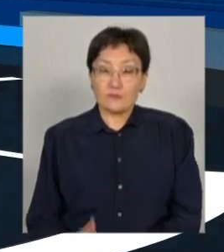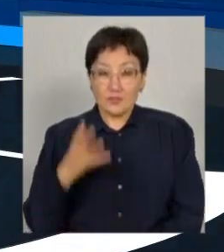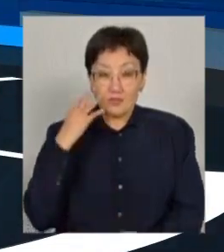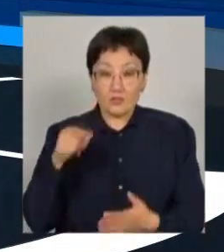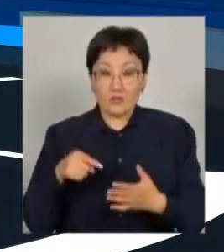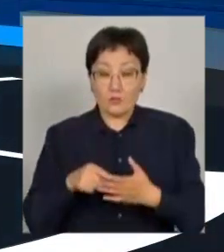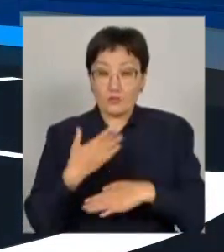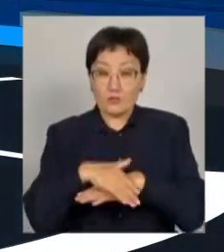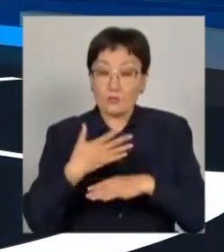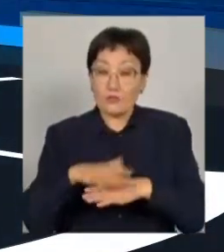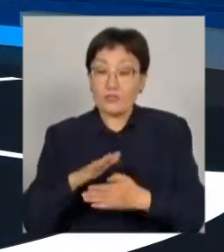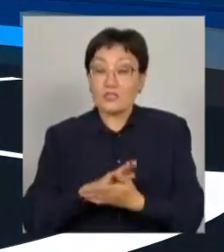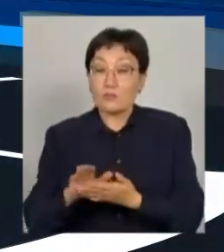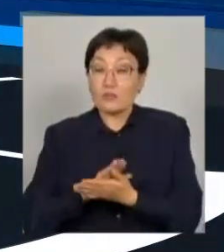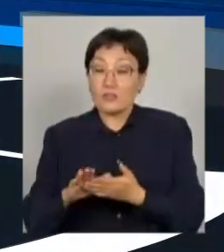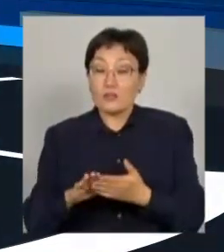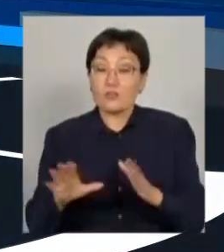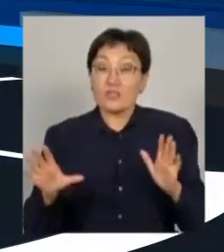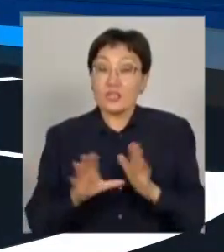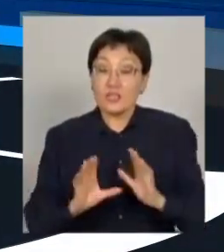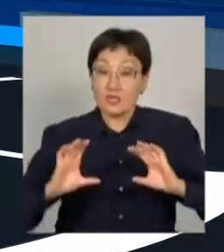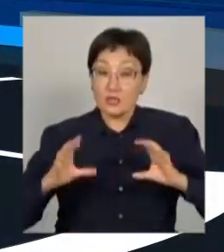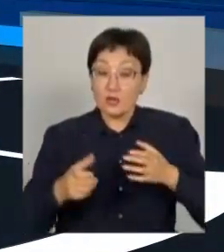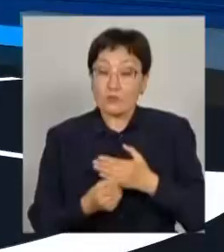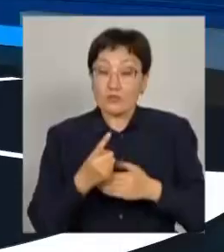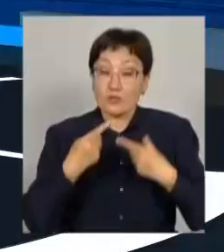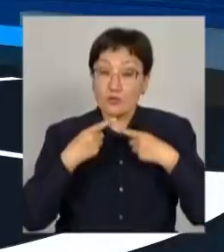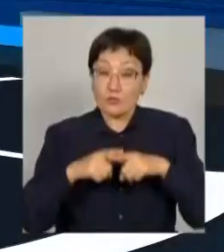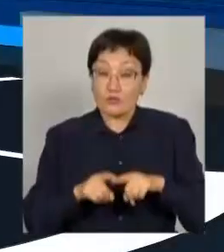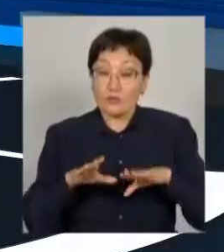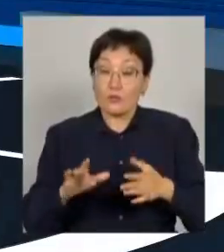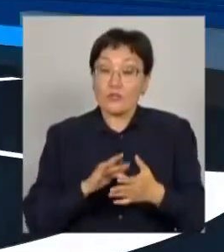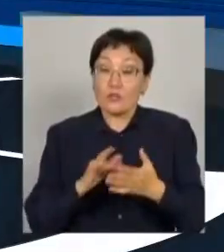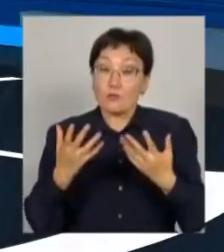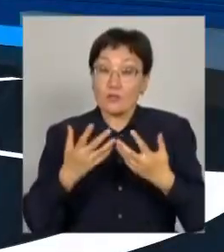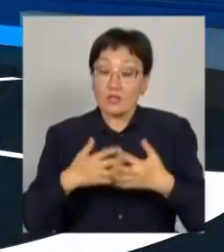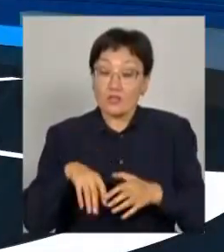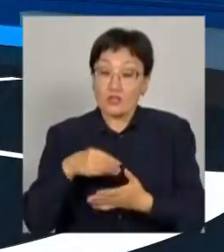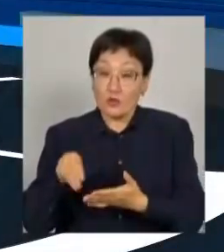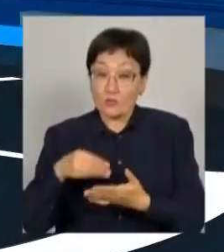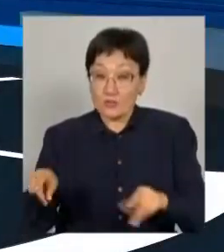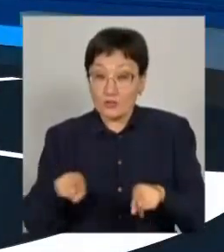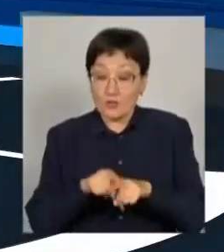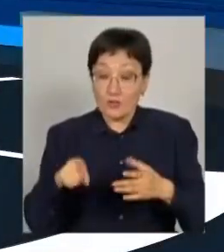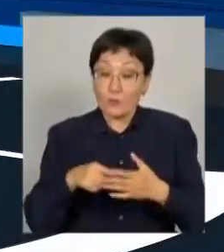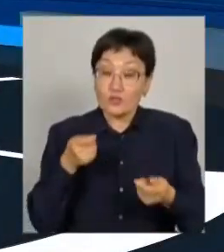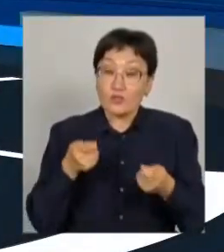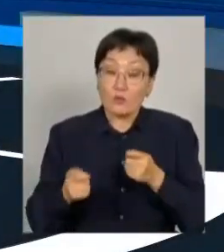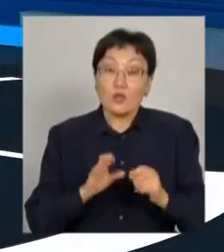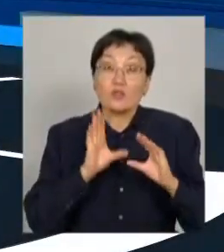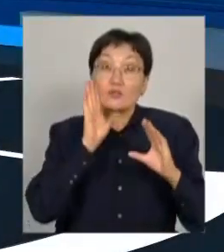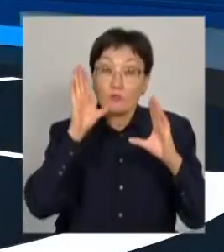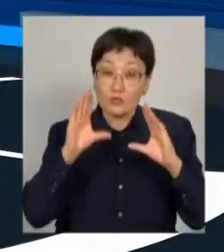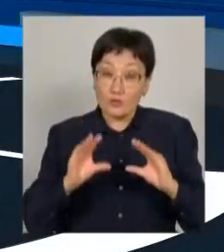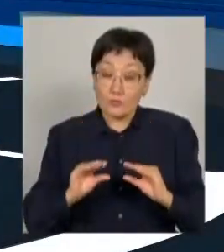Алматыда көше тазалайтын электромобильдер пайда болды. Техникалар жергілікті бюджет есебінен алынған. Осылайша қала билігі күні-түні